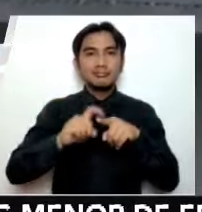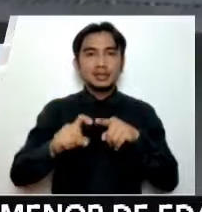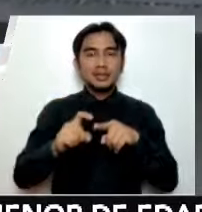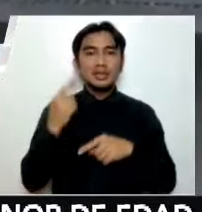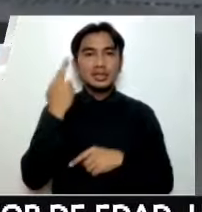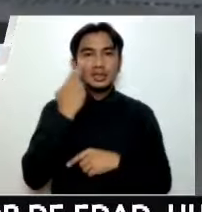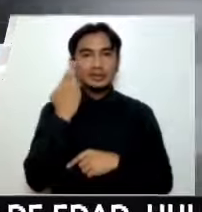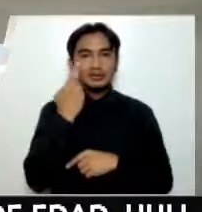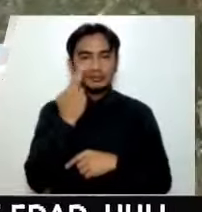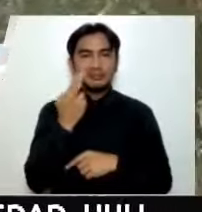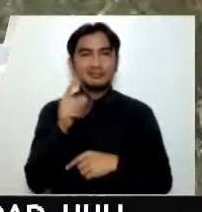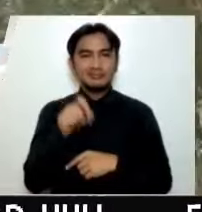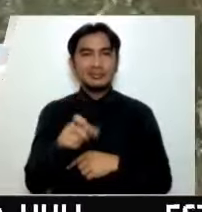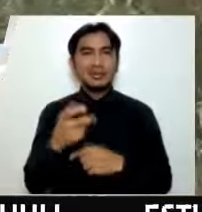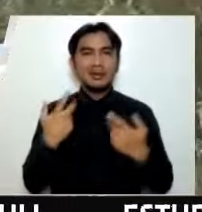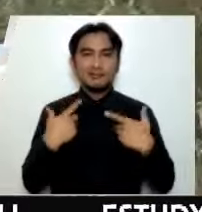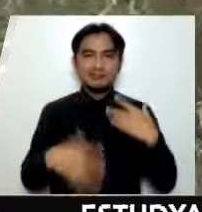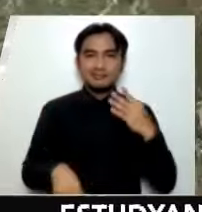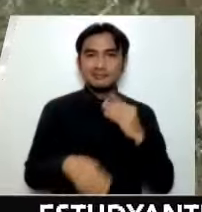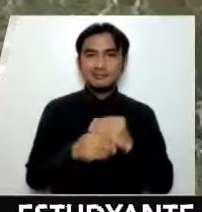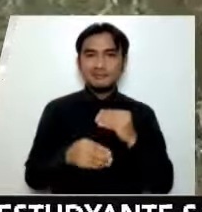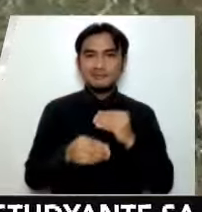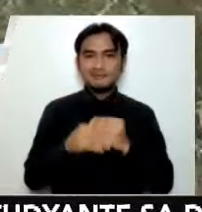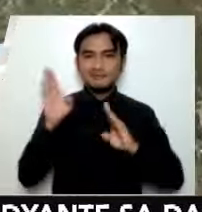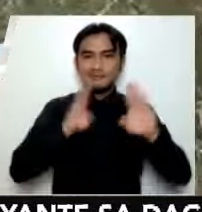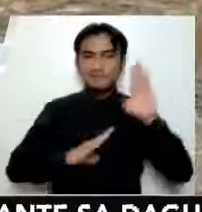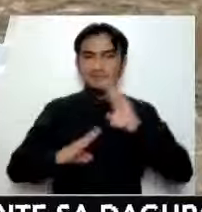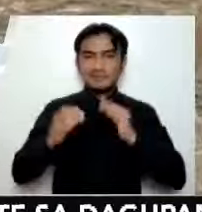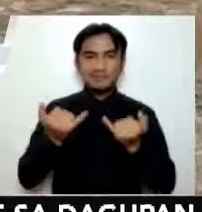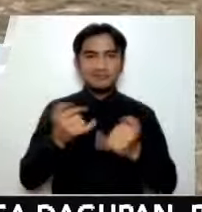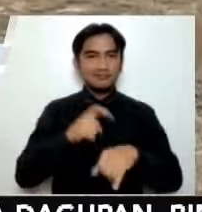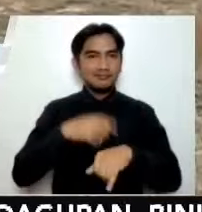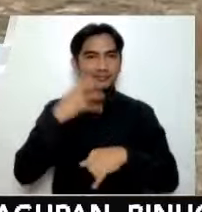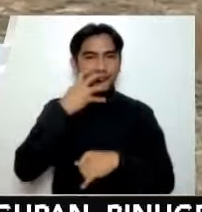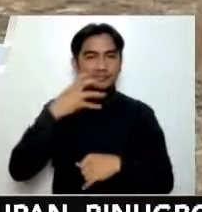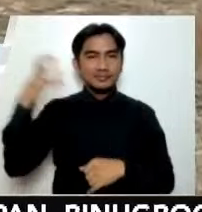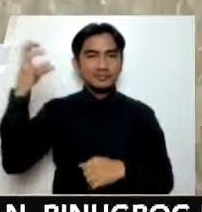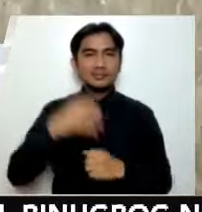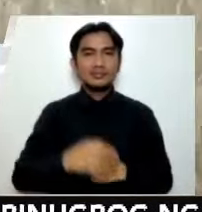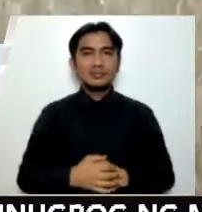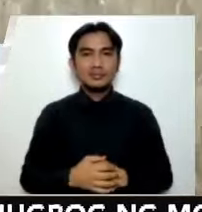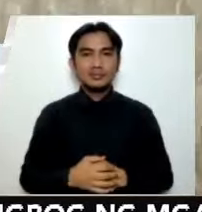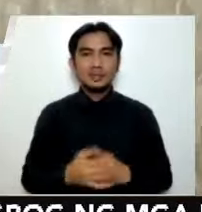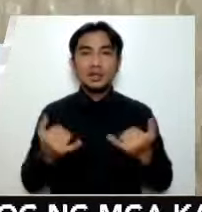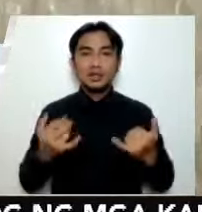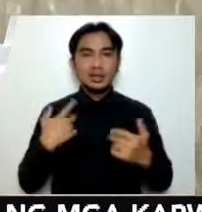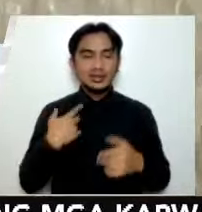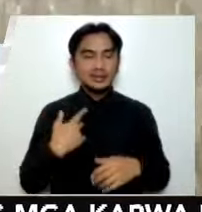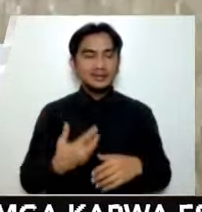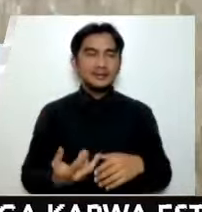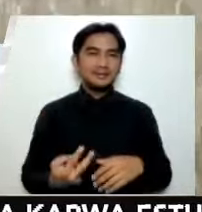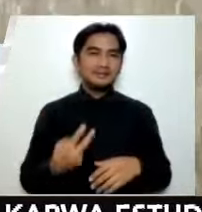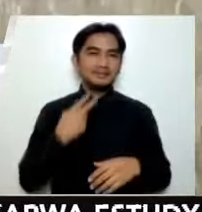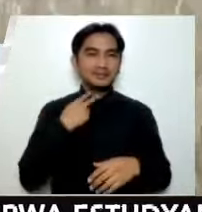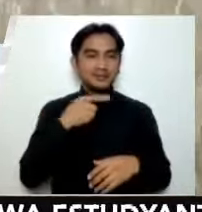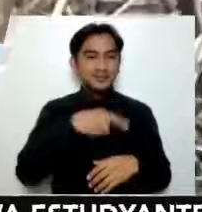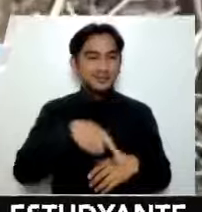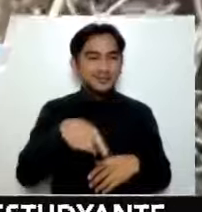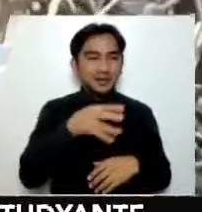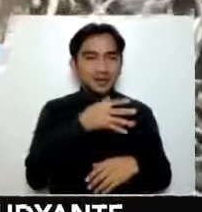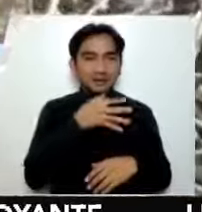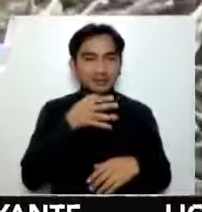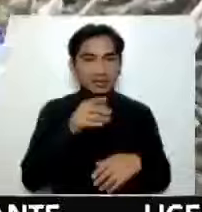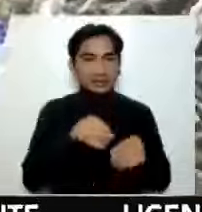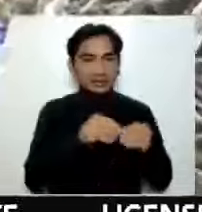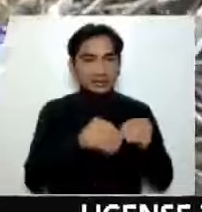tag-init ang mga magsasaka iniinda ang nanunuyong pananim mahigit 8 million metric tons ng bigas